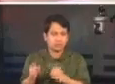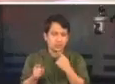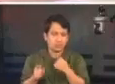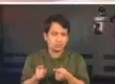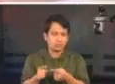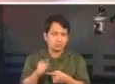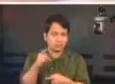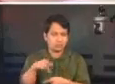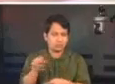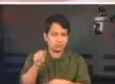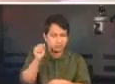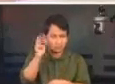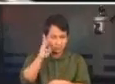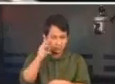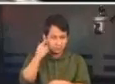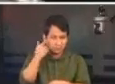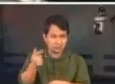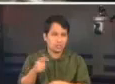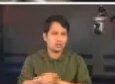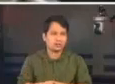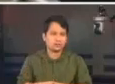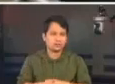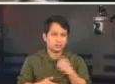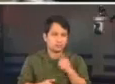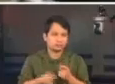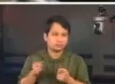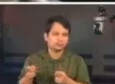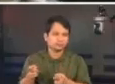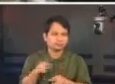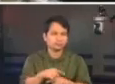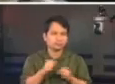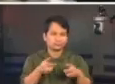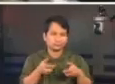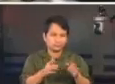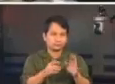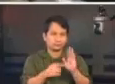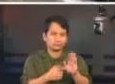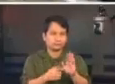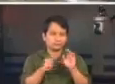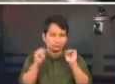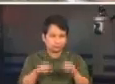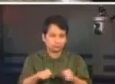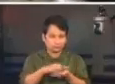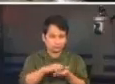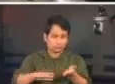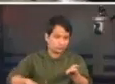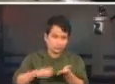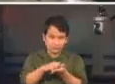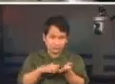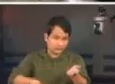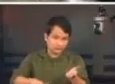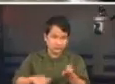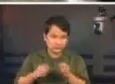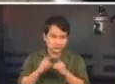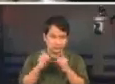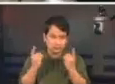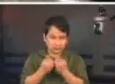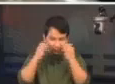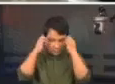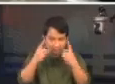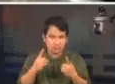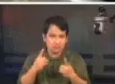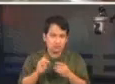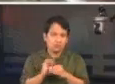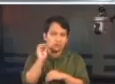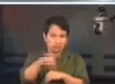Inquirer kay Senator Win Gatchalian, sinabi niyang pinayagan niya ang pagbabawas ng budget sa DepEd dahil sa